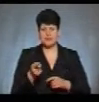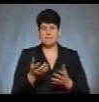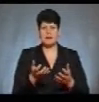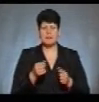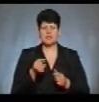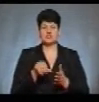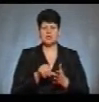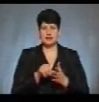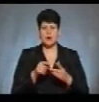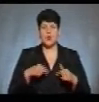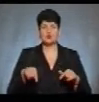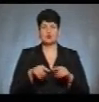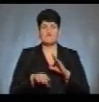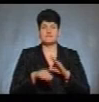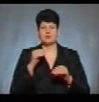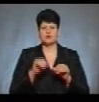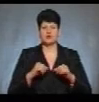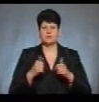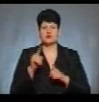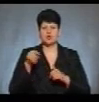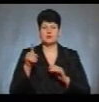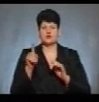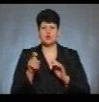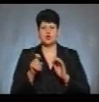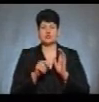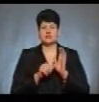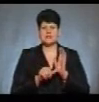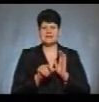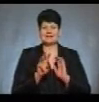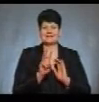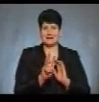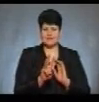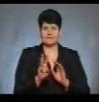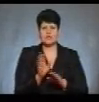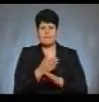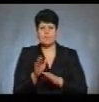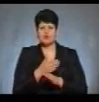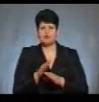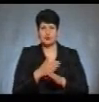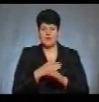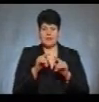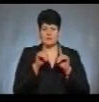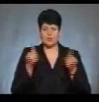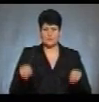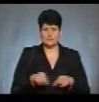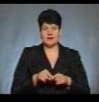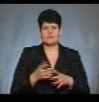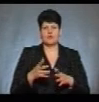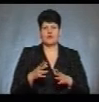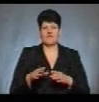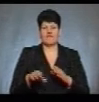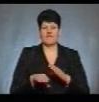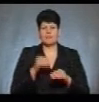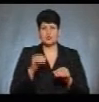члени окружної виборчої комісії номер 163. Вони посортували бюлетені по дільничних виборчих комісіях